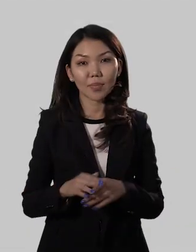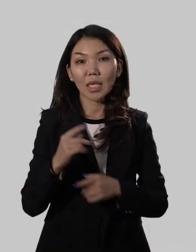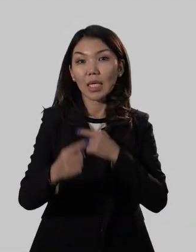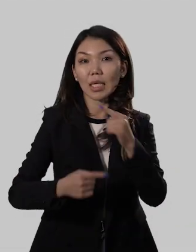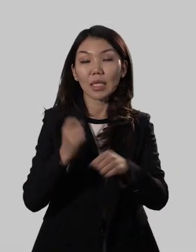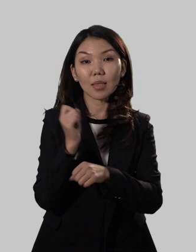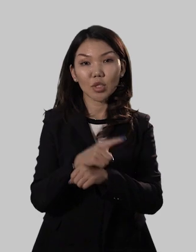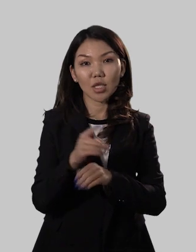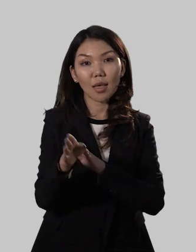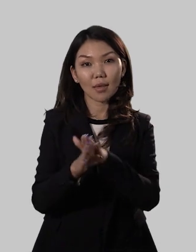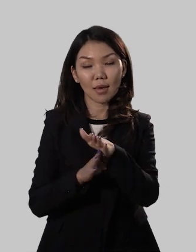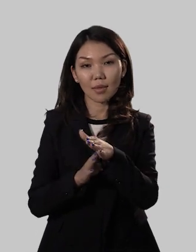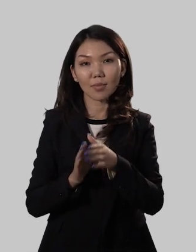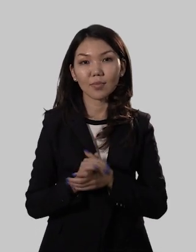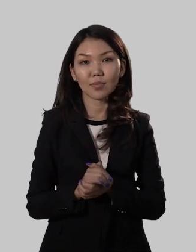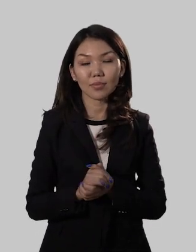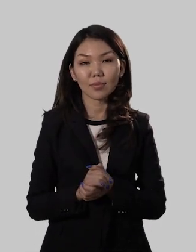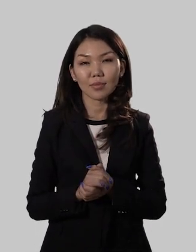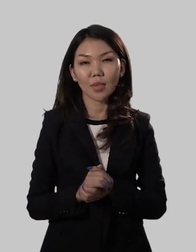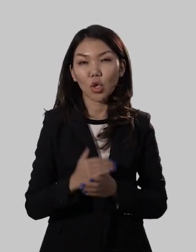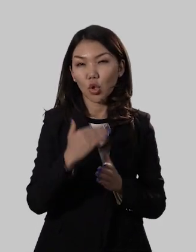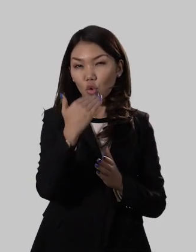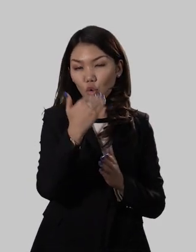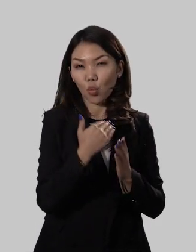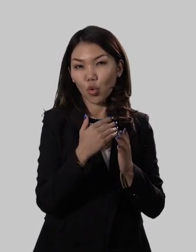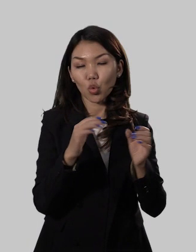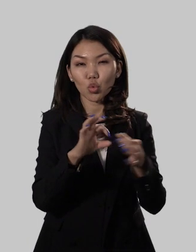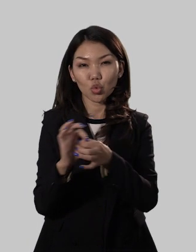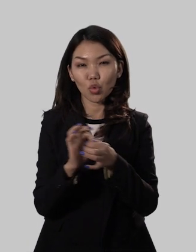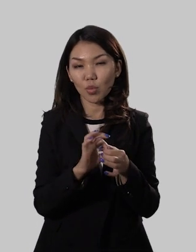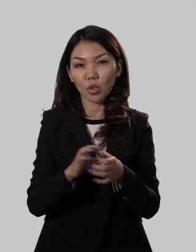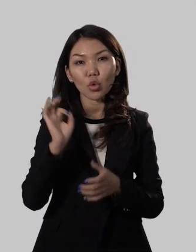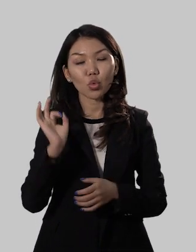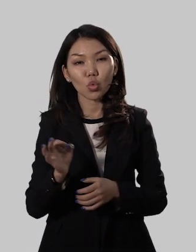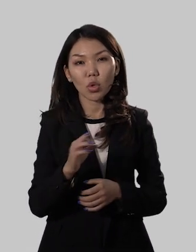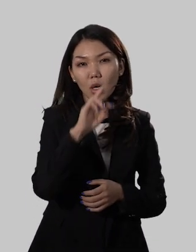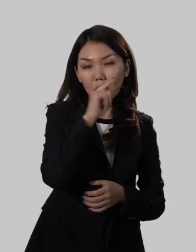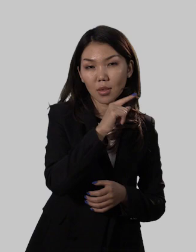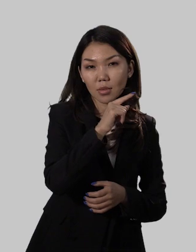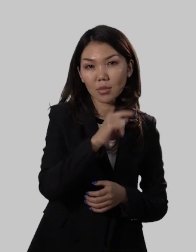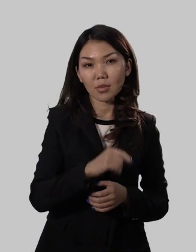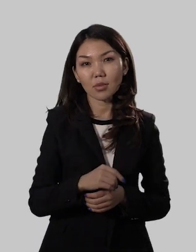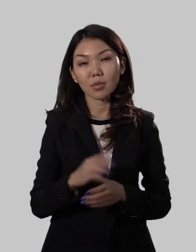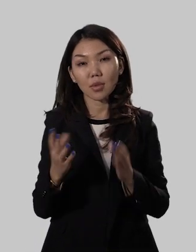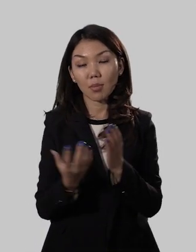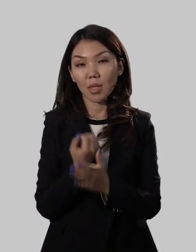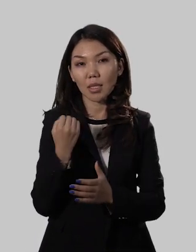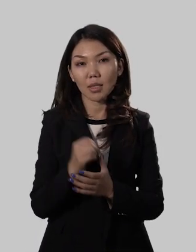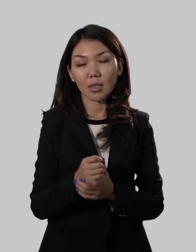Балдар, кийинки тапшырманы аткаралы. Төмөнкү сүйлөмдөрдүн туура катасын